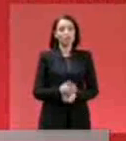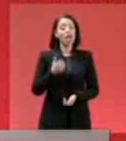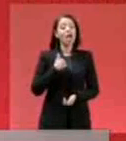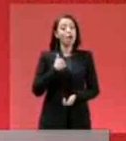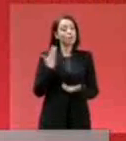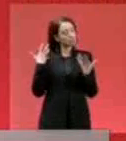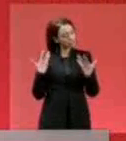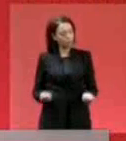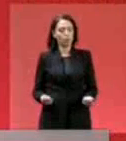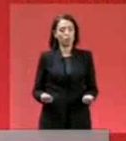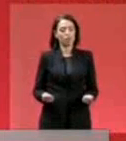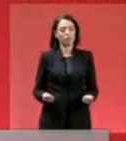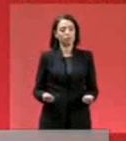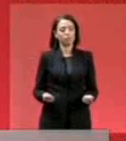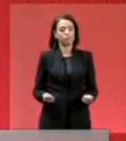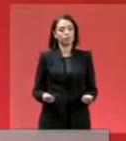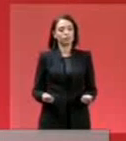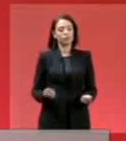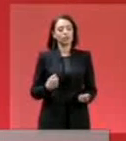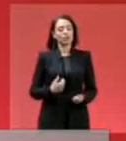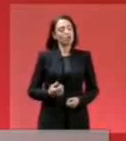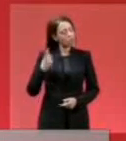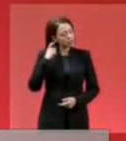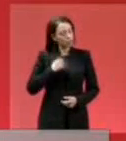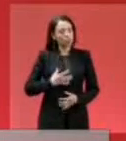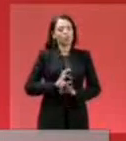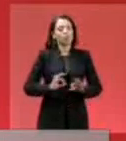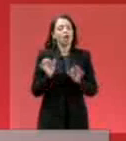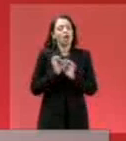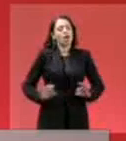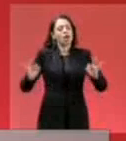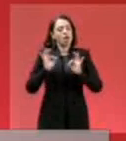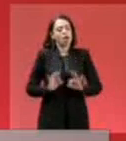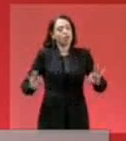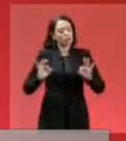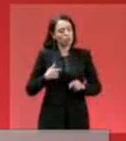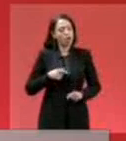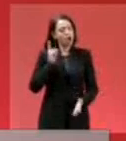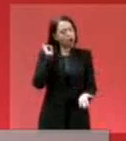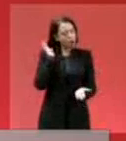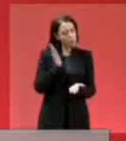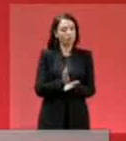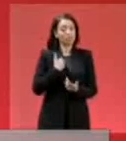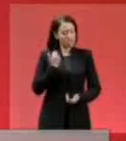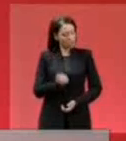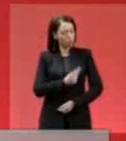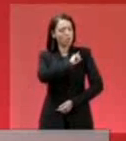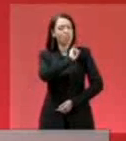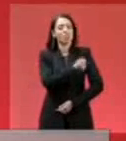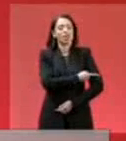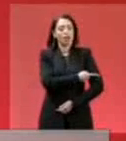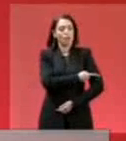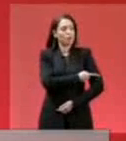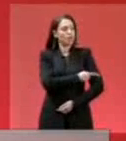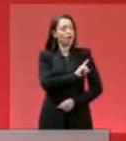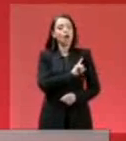εμείς έχουμε την αυτοπεποίθηση, την αποφασιστικότητα αλλά και τη δύναμη να